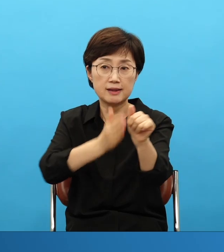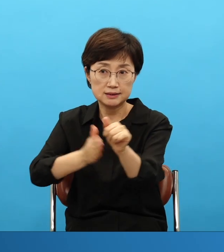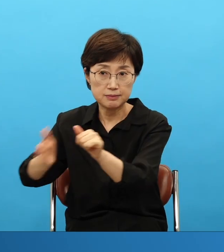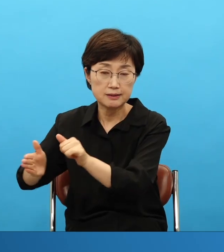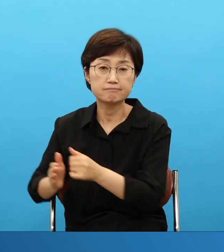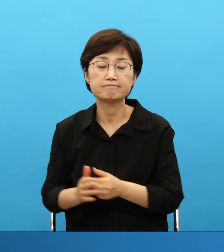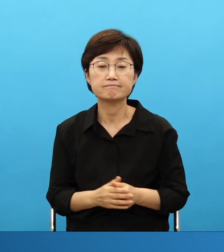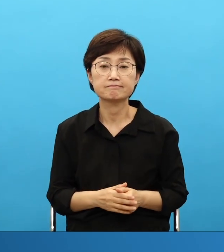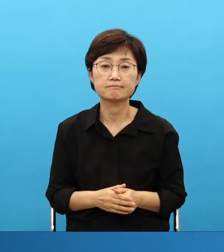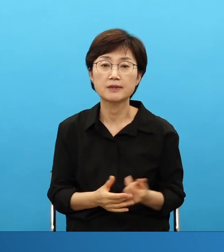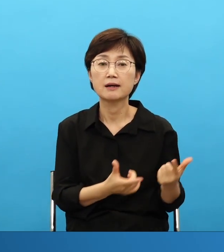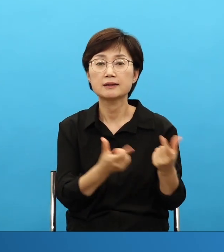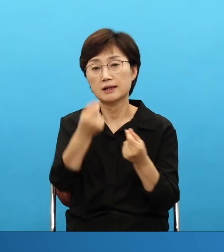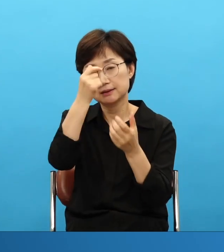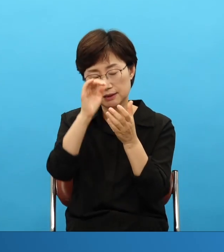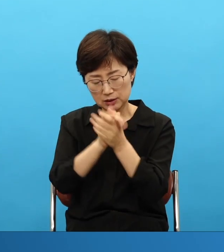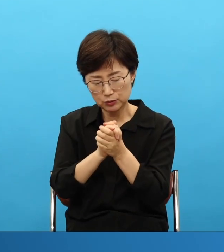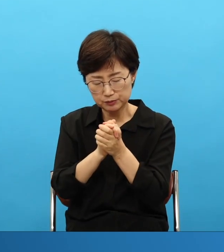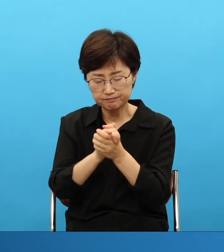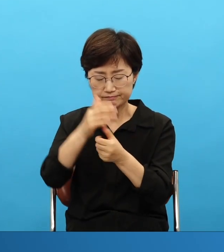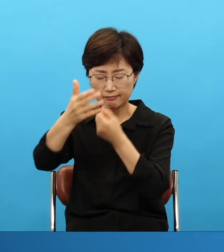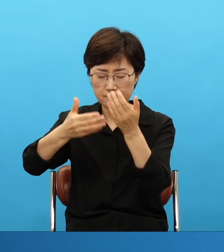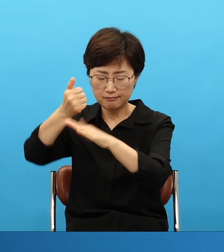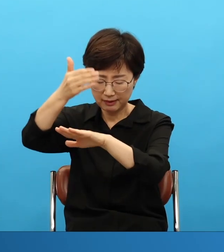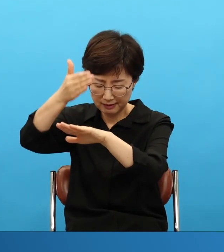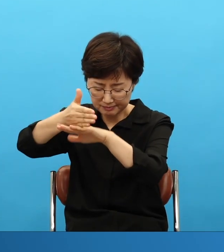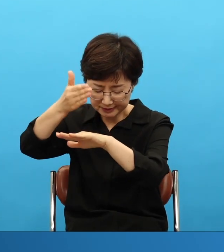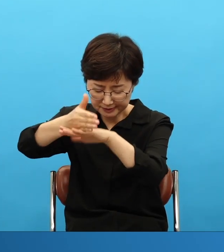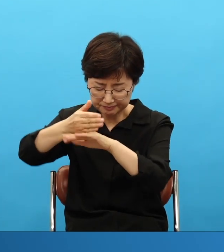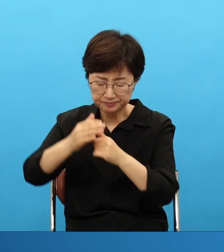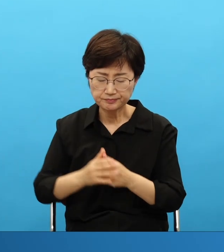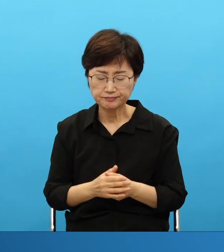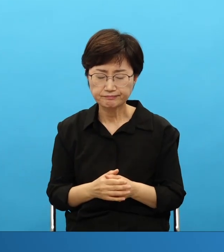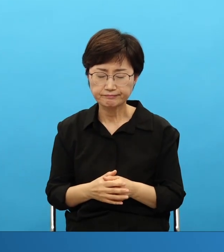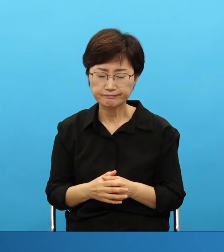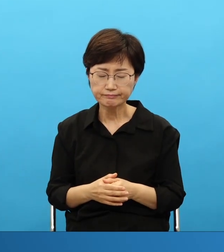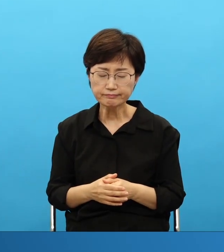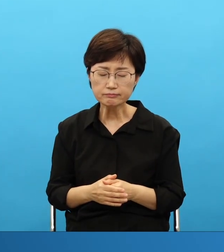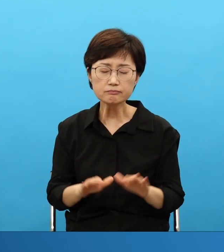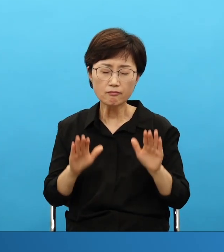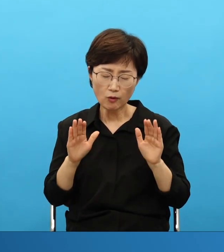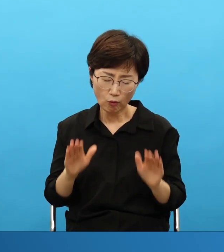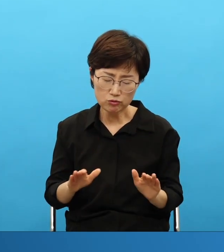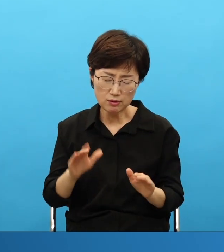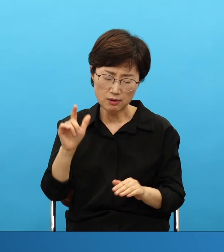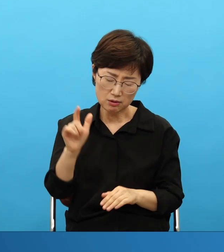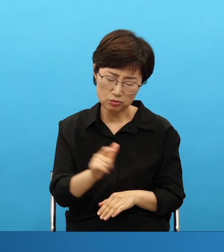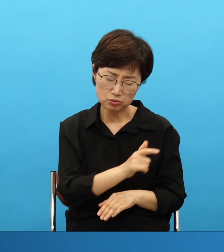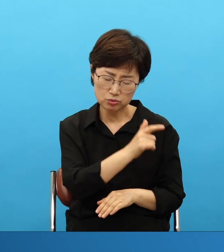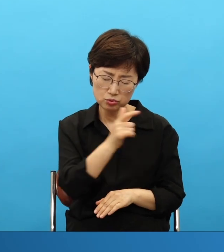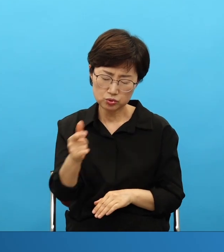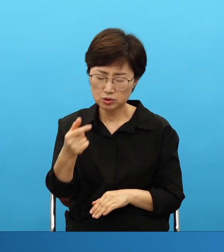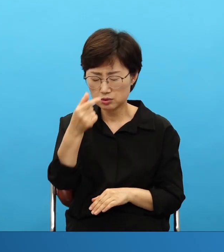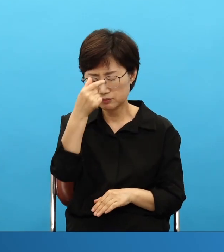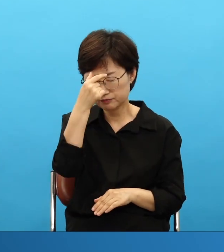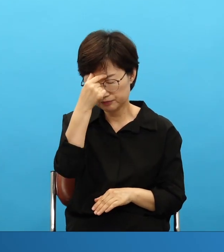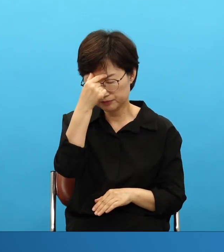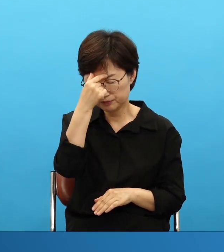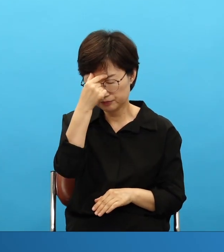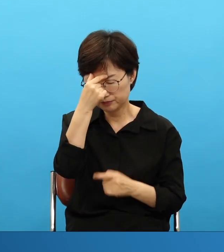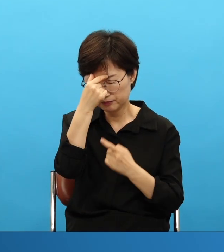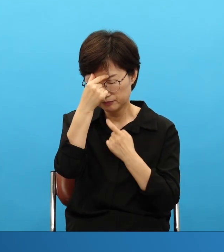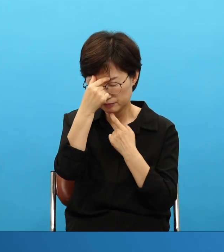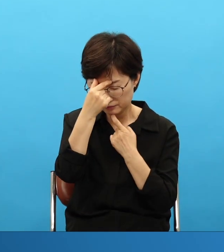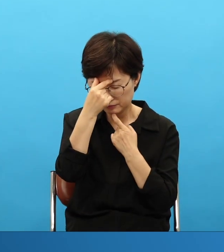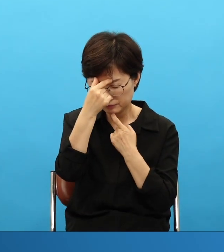축복합니다 기도하겠습니다 하나님께 감사드립니다 오늘 종일 기도하는 중에